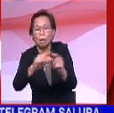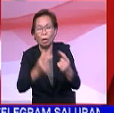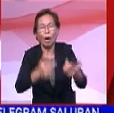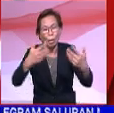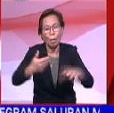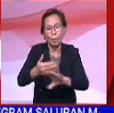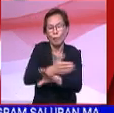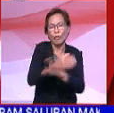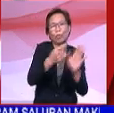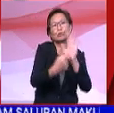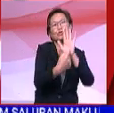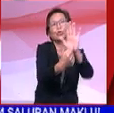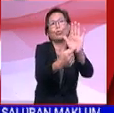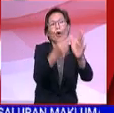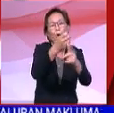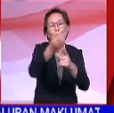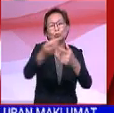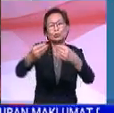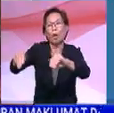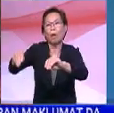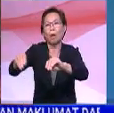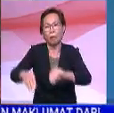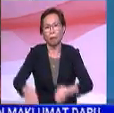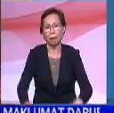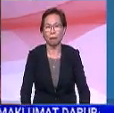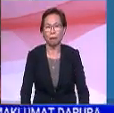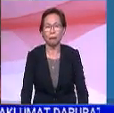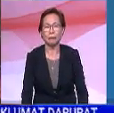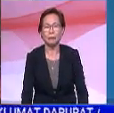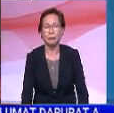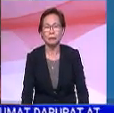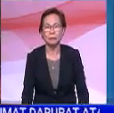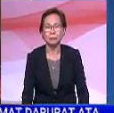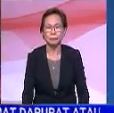dipamer dan dijual kepada orang ramai.